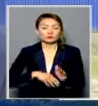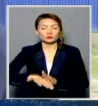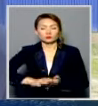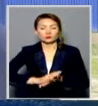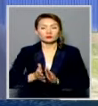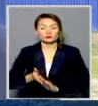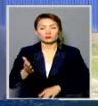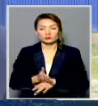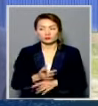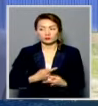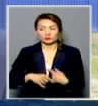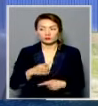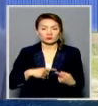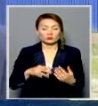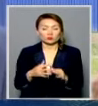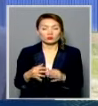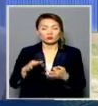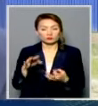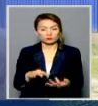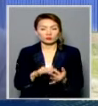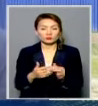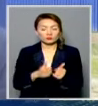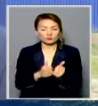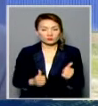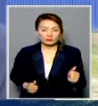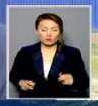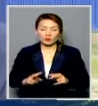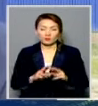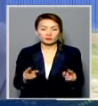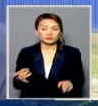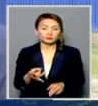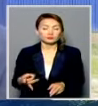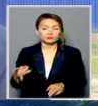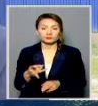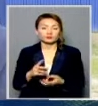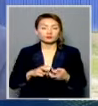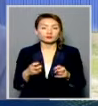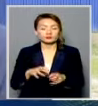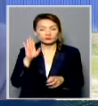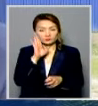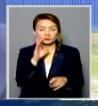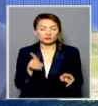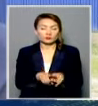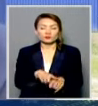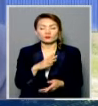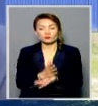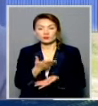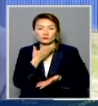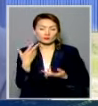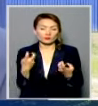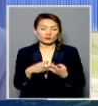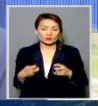свое положение. Только наше село как самый отсталый населенный пункт в районе. Проблема воды также остается